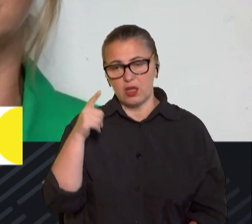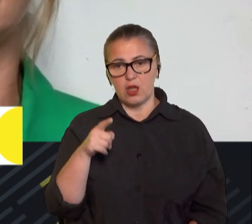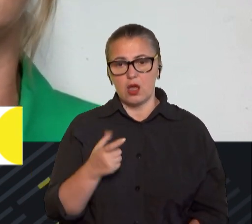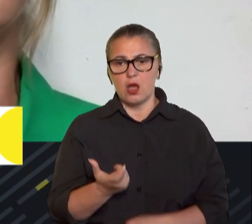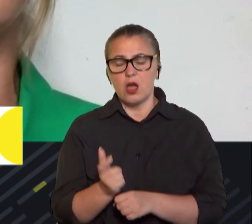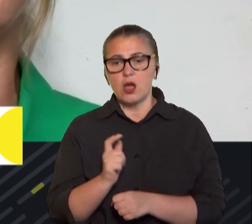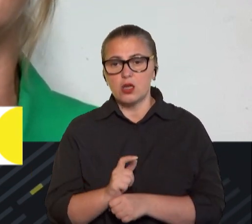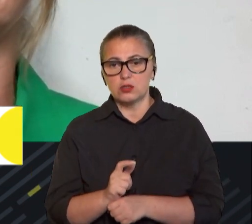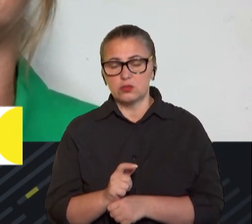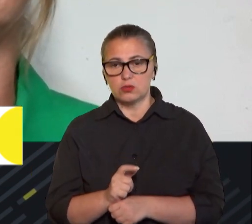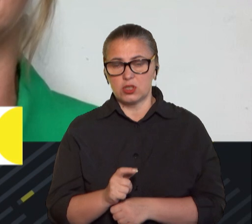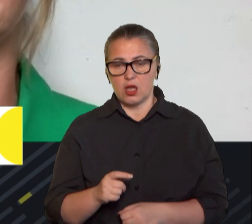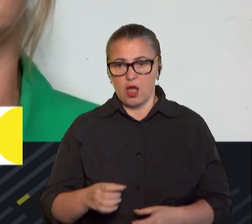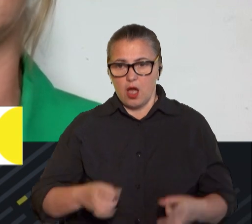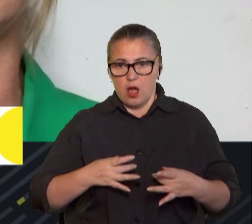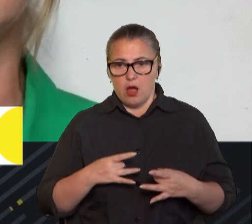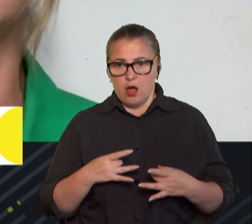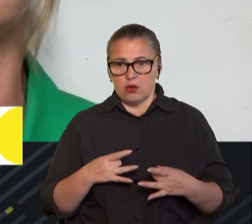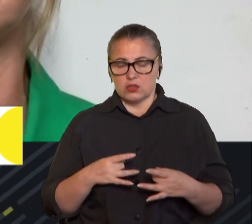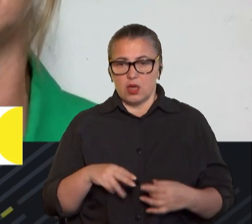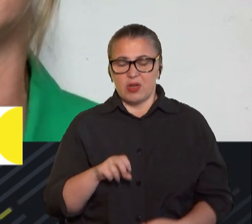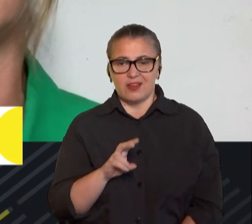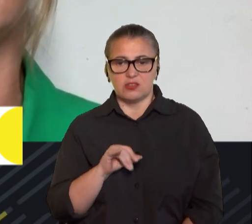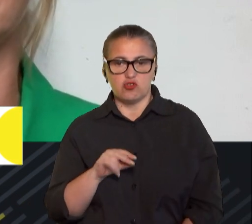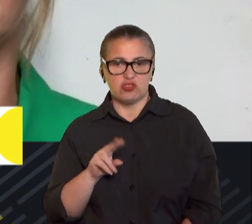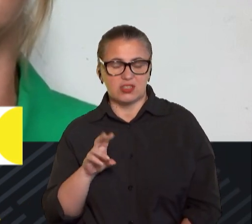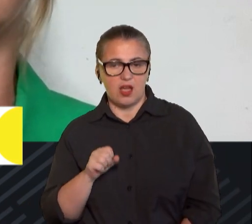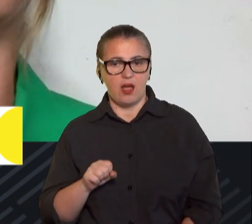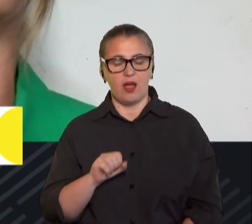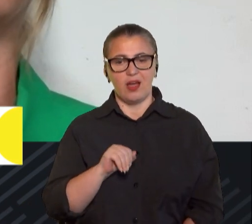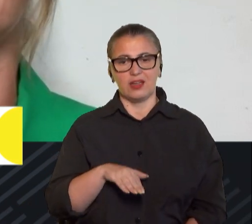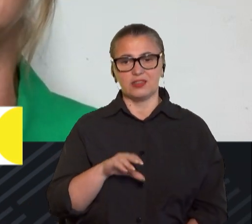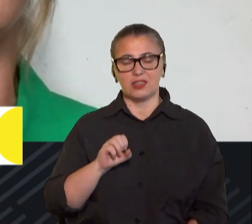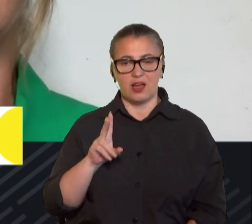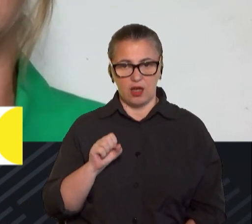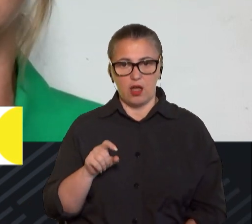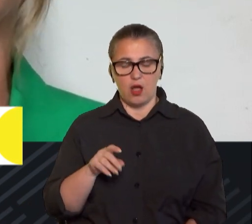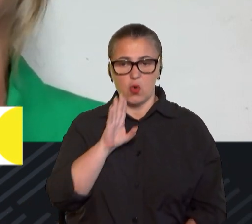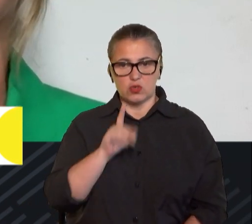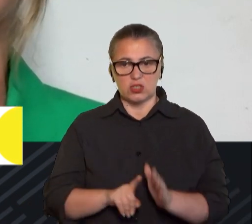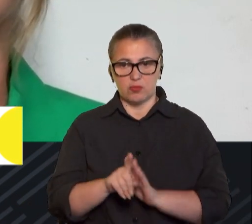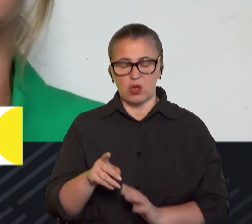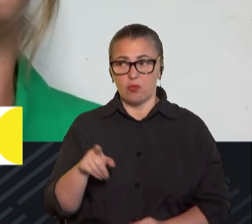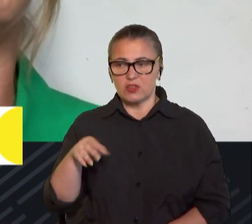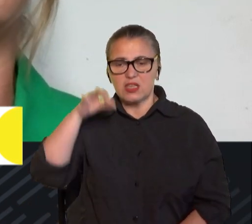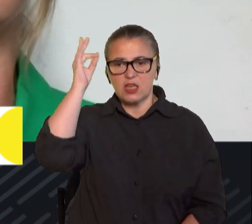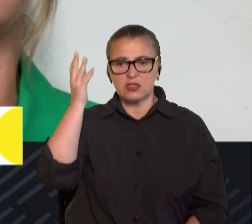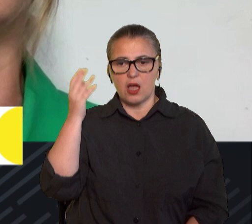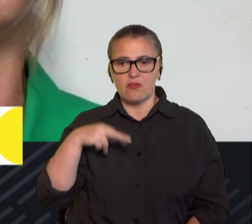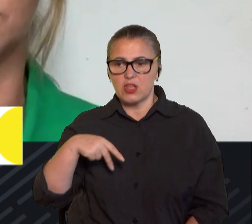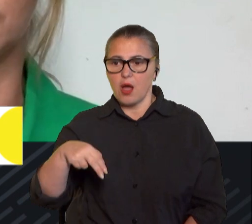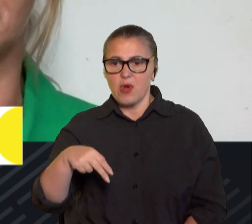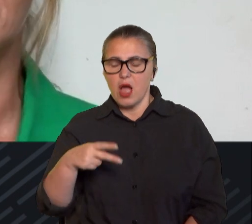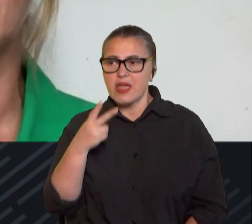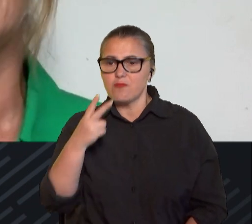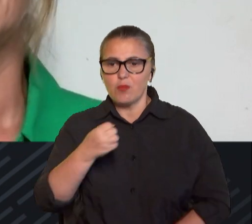дуже жорстко тригернуло, в неї почалася панічна атака, тому що вона згадала, що коли виходила з окупації, вона бачила, як на блокпості